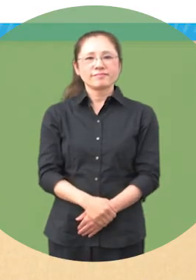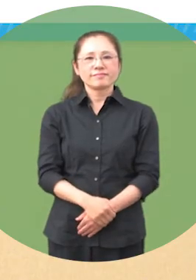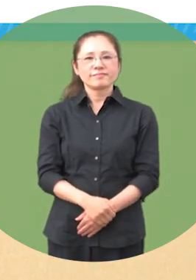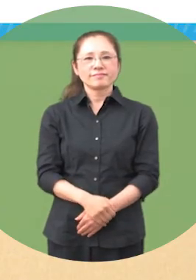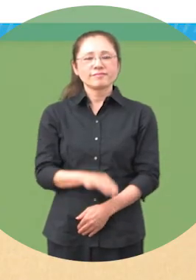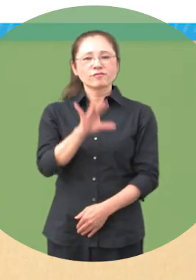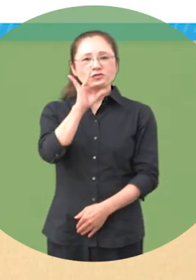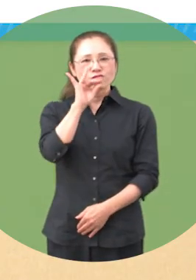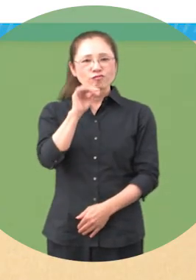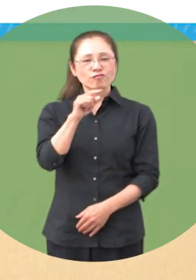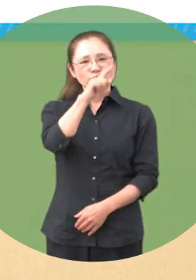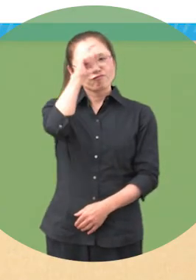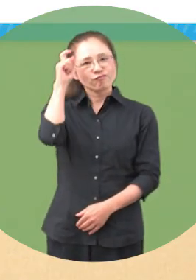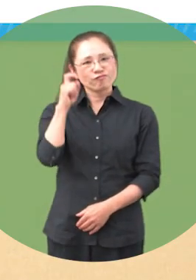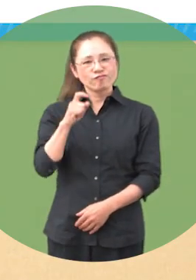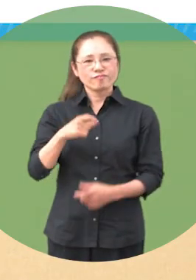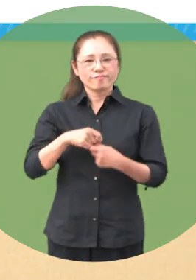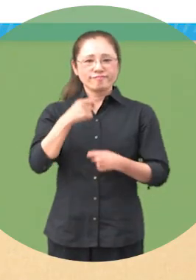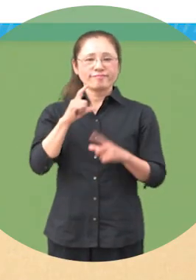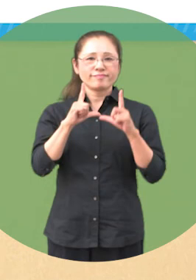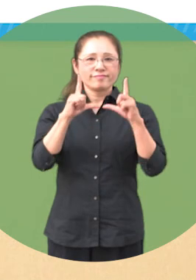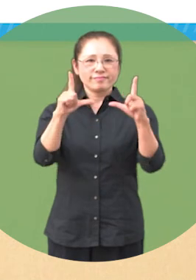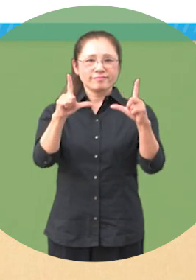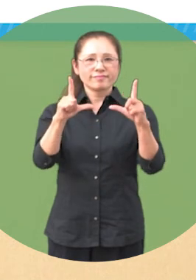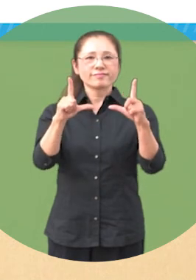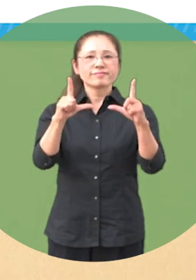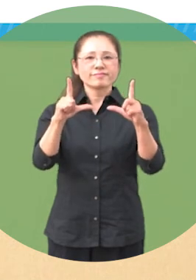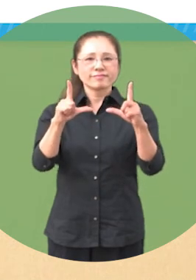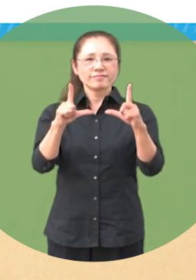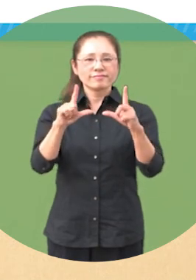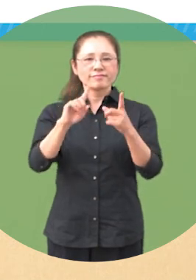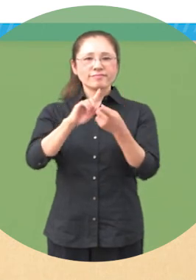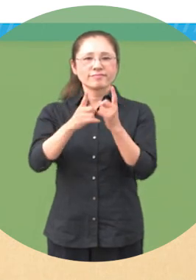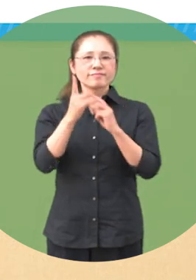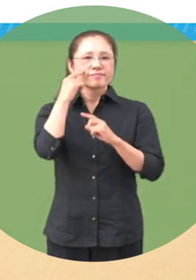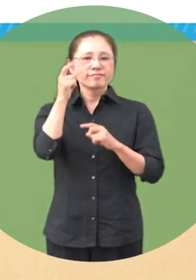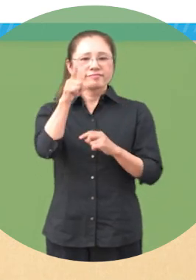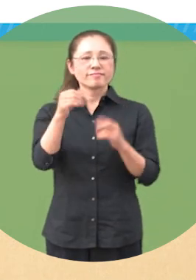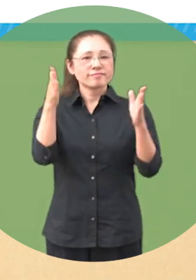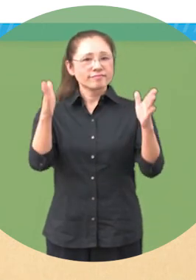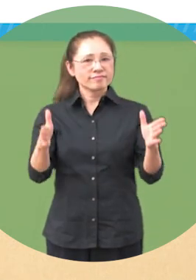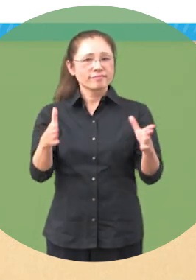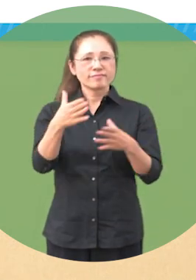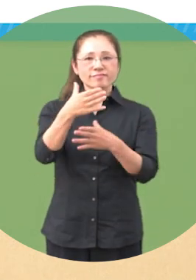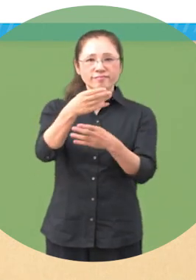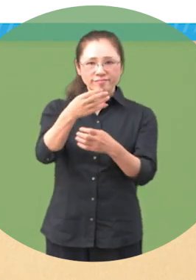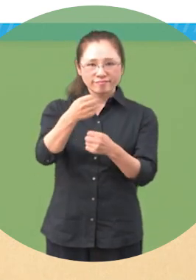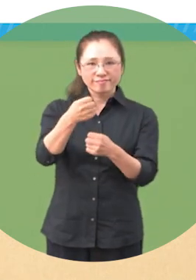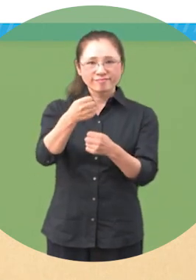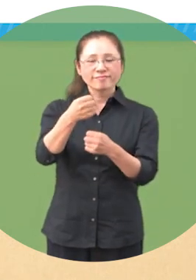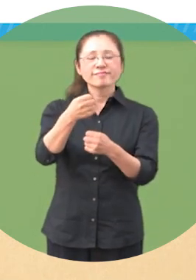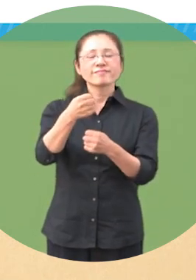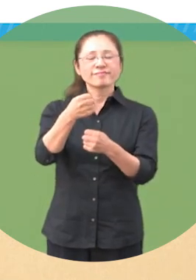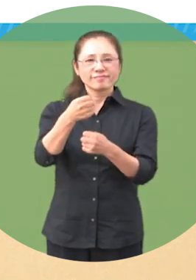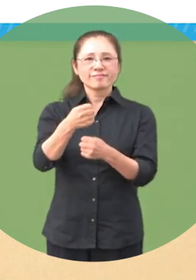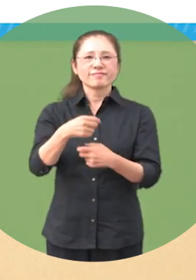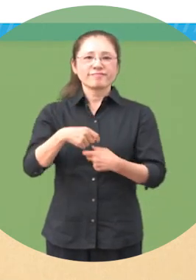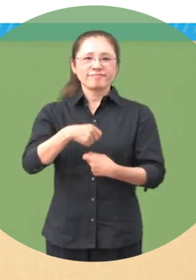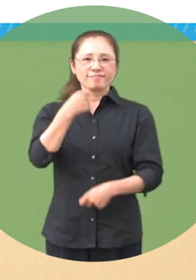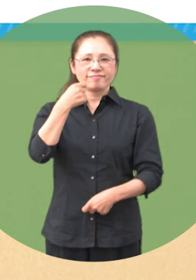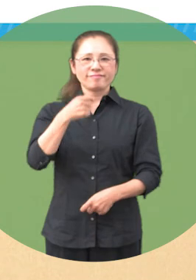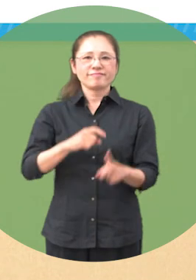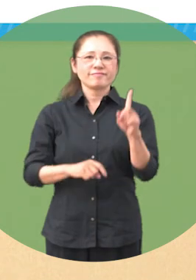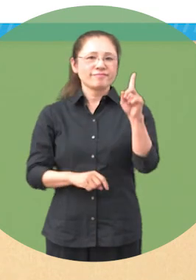ツイッタークイズの正解発表。里親月間は毎年何月でしょうか。正解